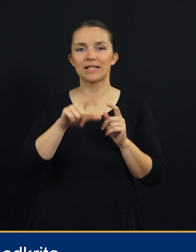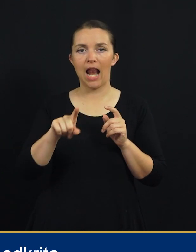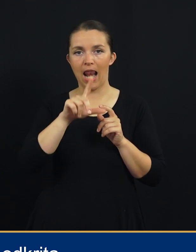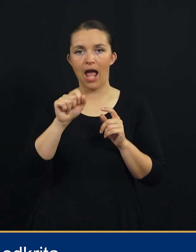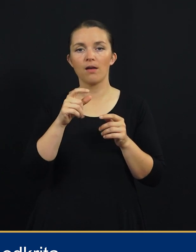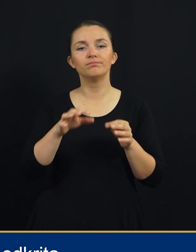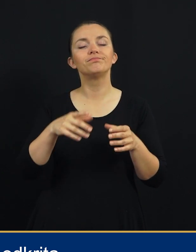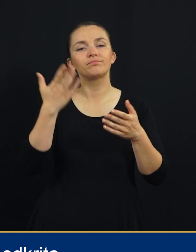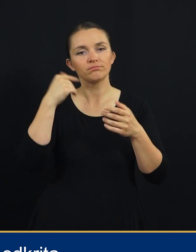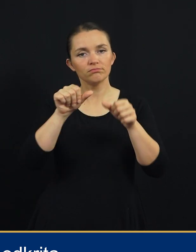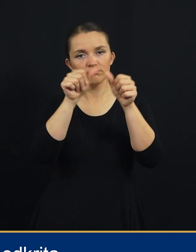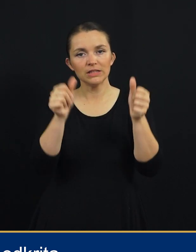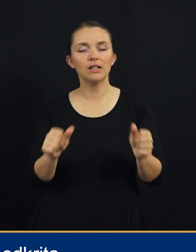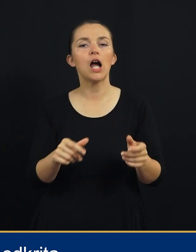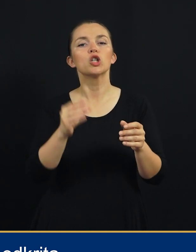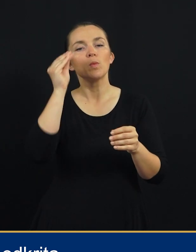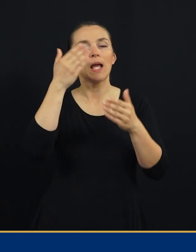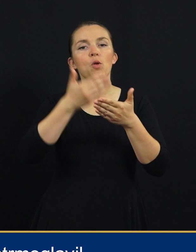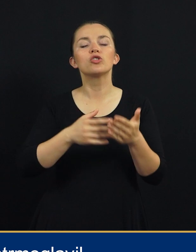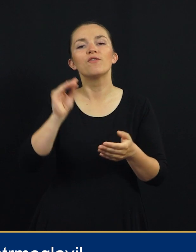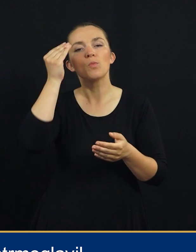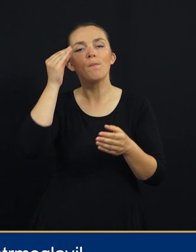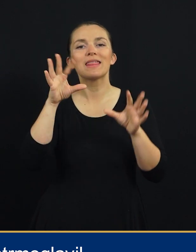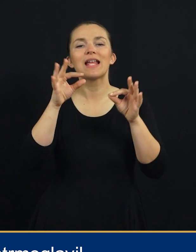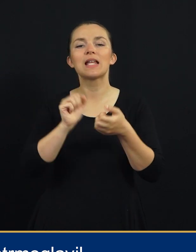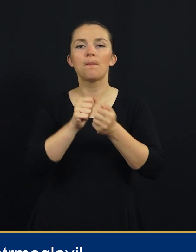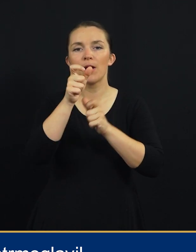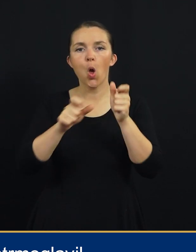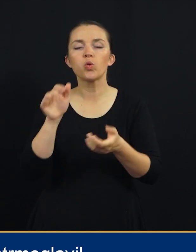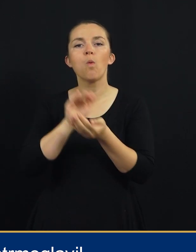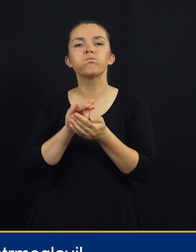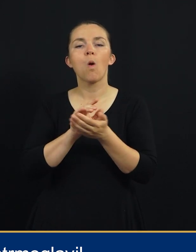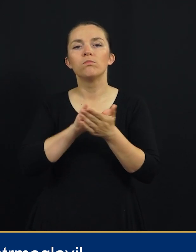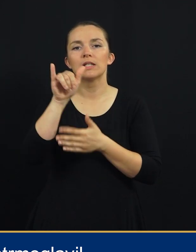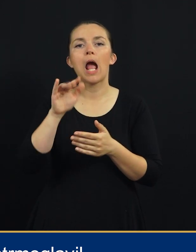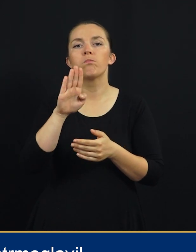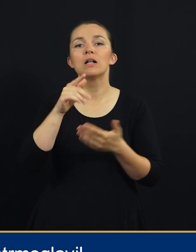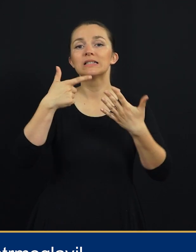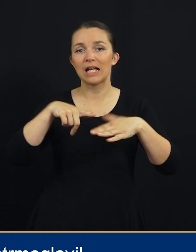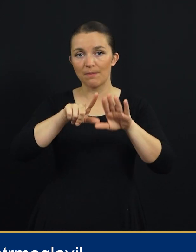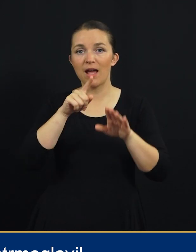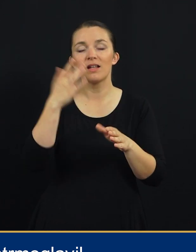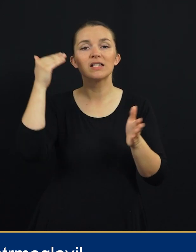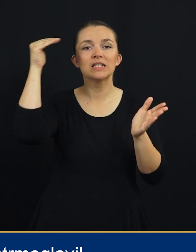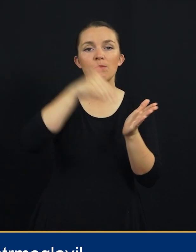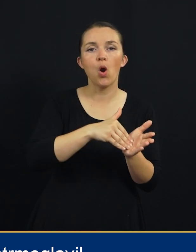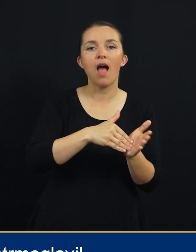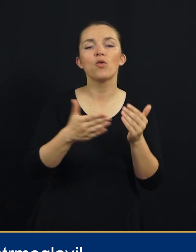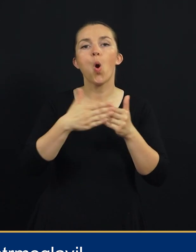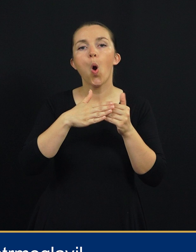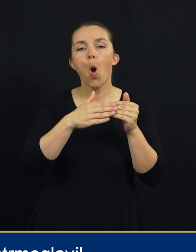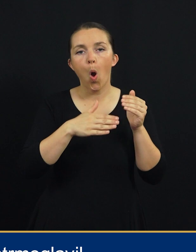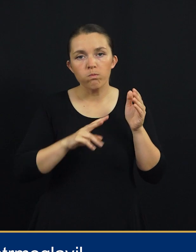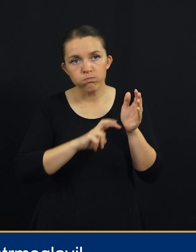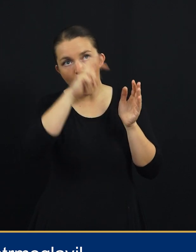odkrita spominska plošča v spomin posadki 10 pilotov bombnika B-17, ki je strmoglavil ob